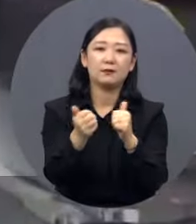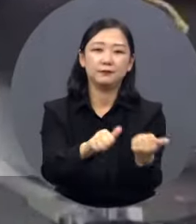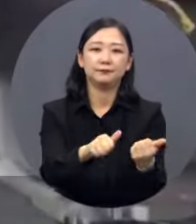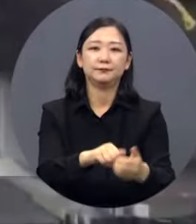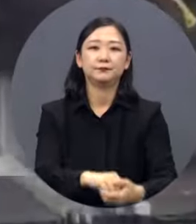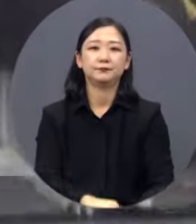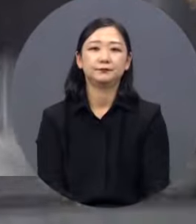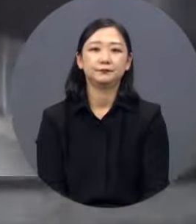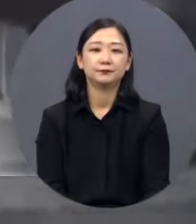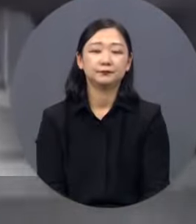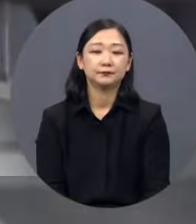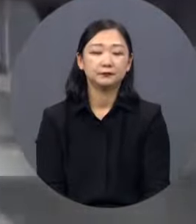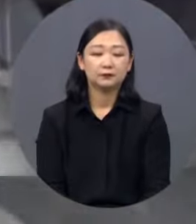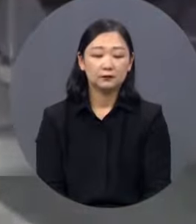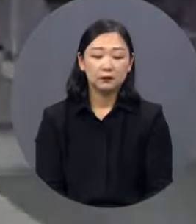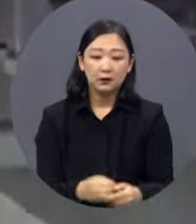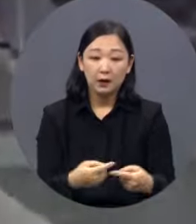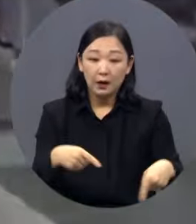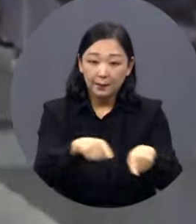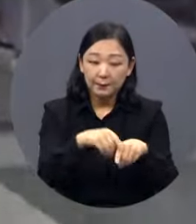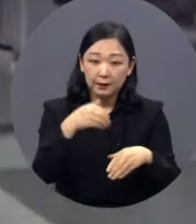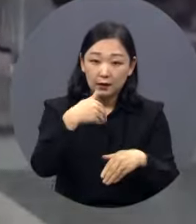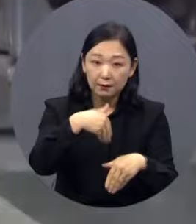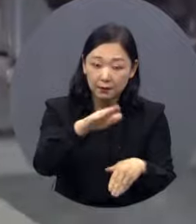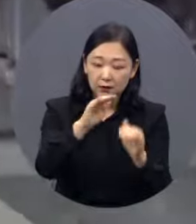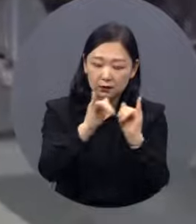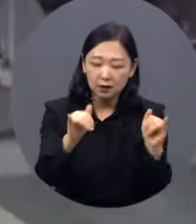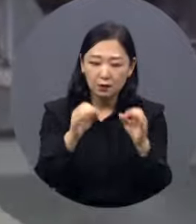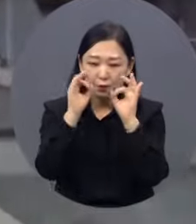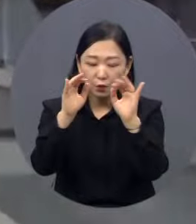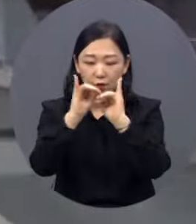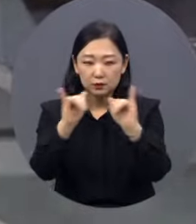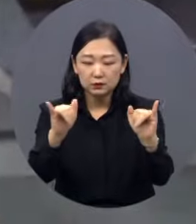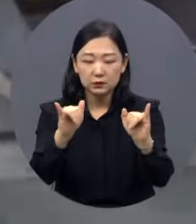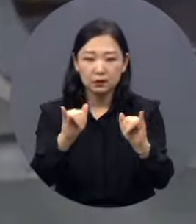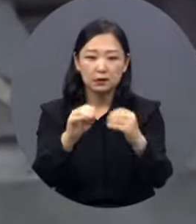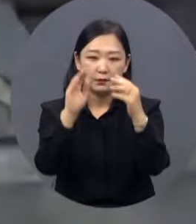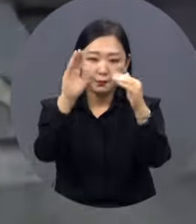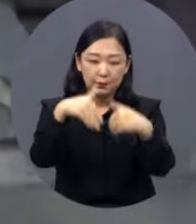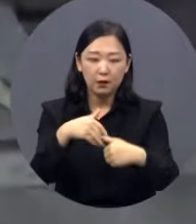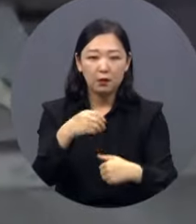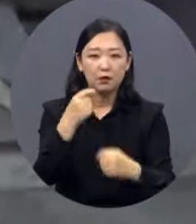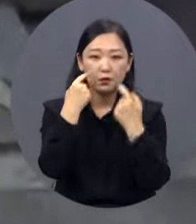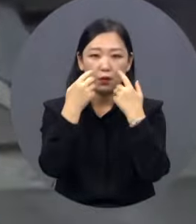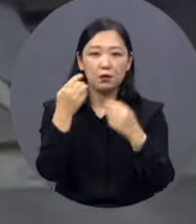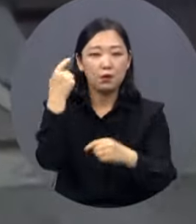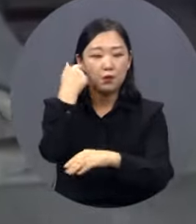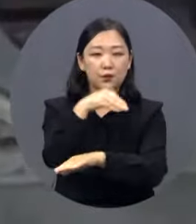숨졌습니다 경찰은 일행과 목격자 등을 상대로 정확한 사고 경외를 조사하고